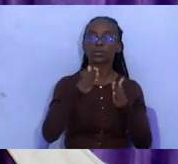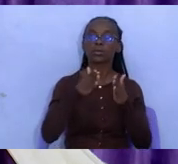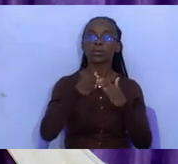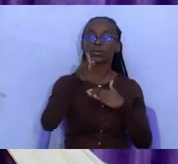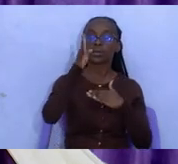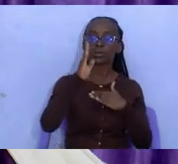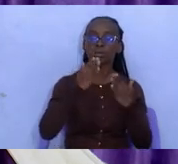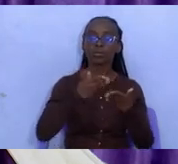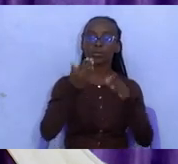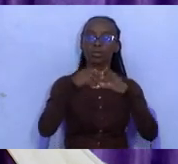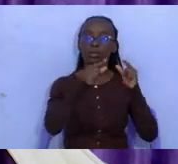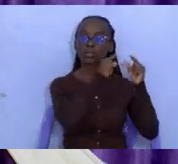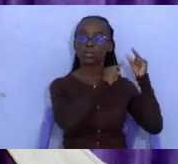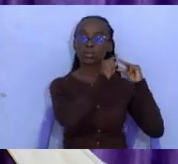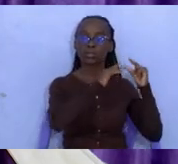kizazi changu.